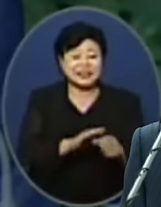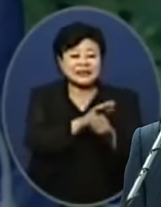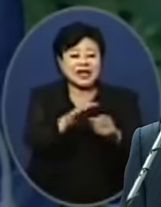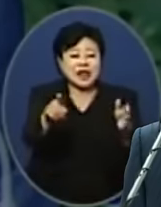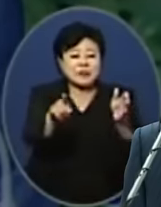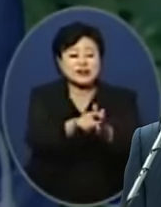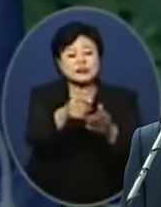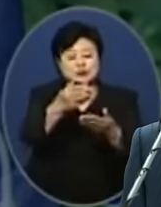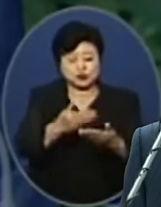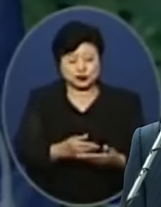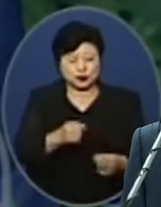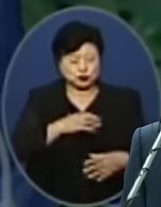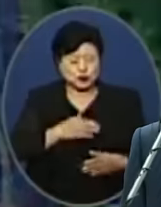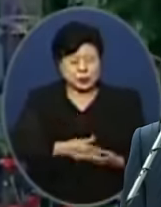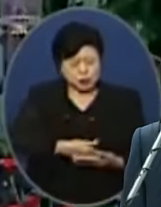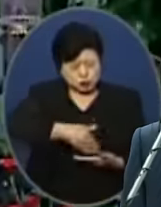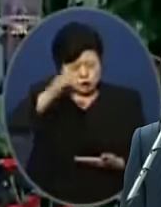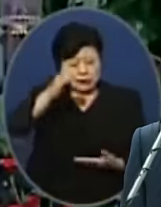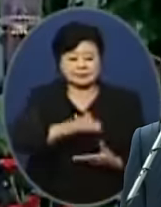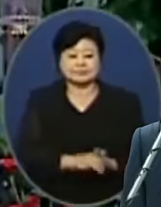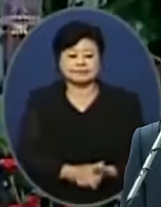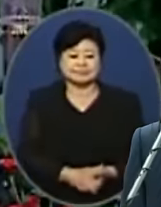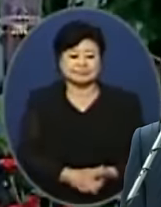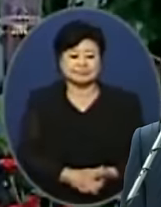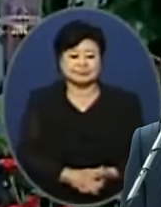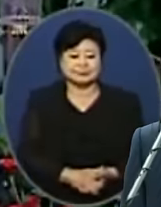사랑은 믿음을 주고 두려움을 내어 쫓는 것입니다.